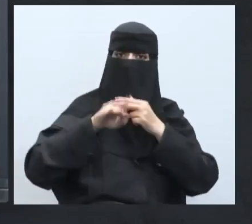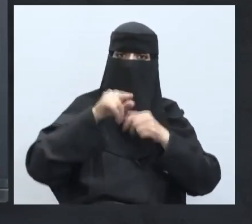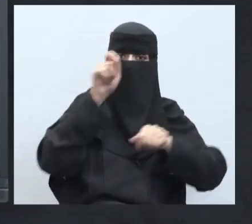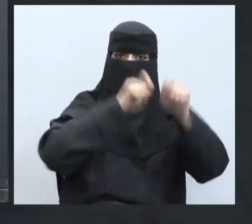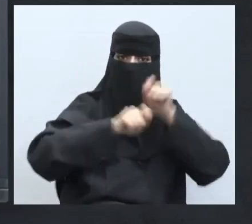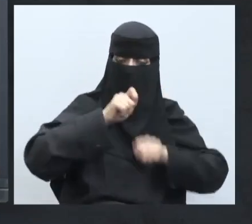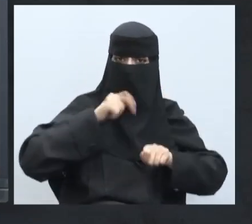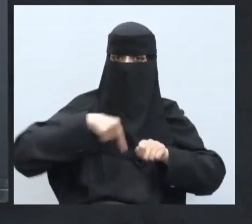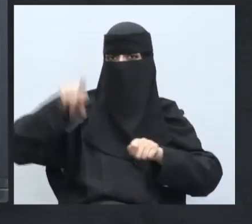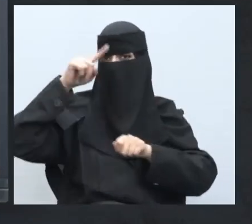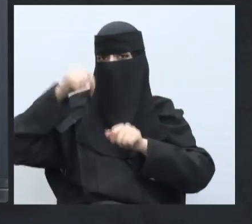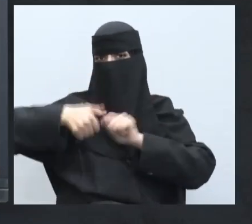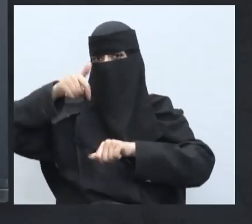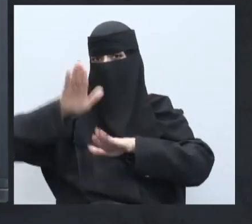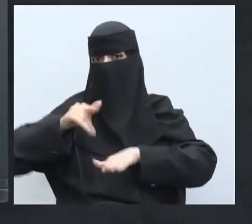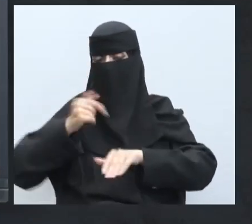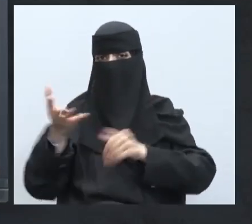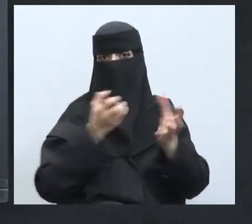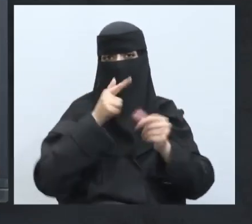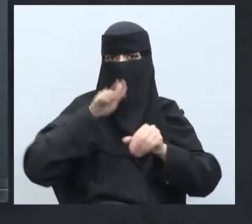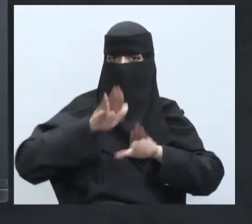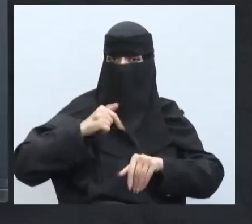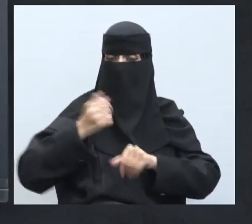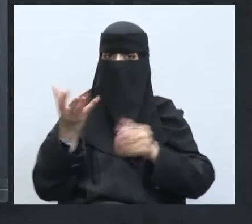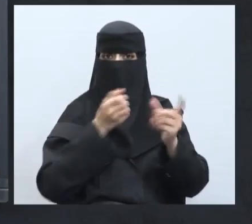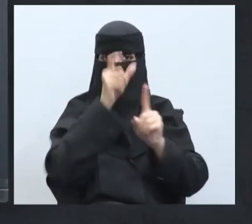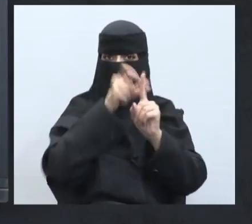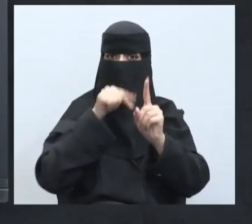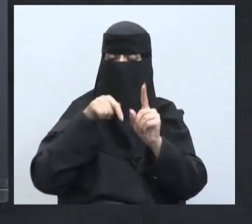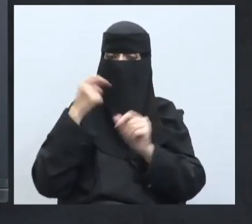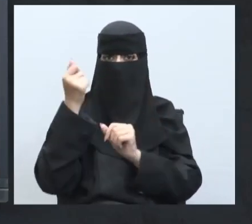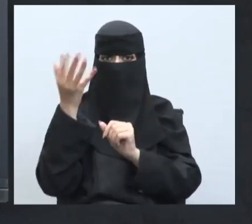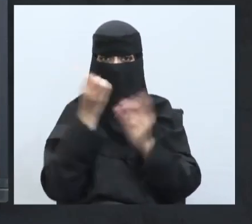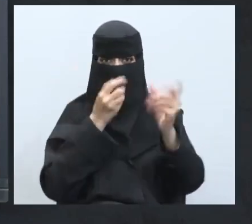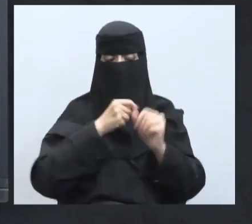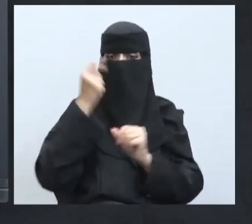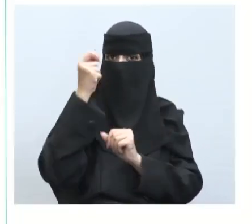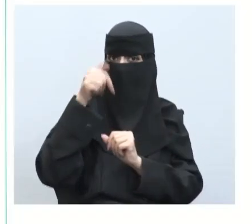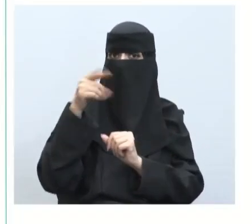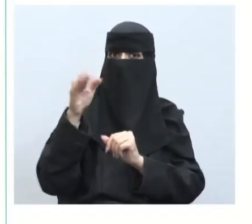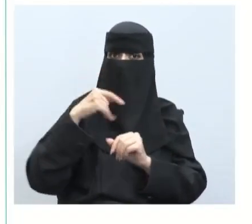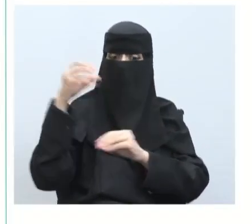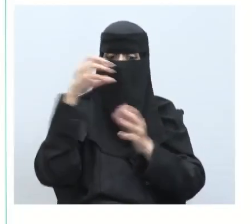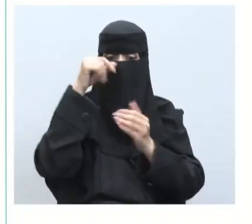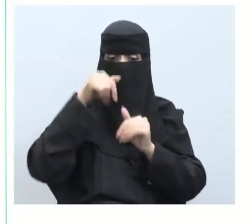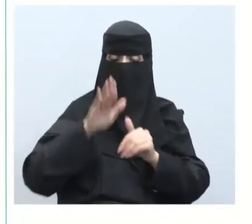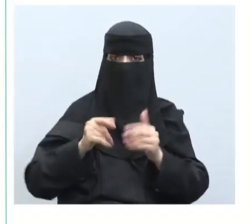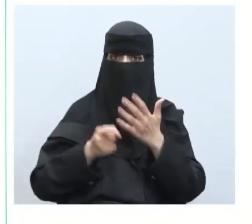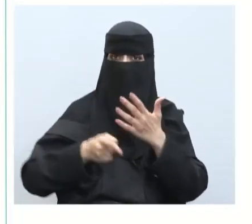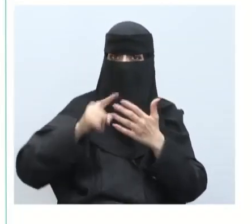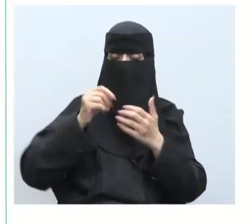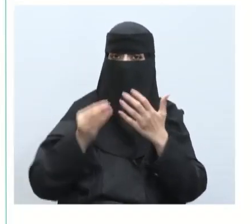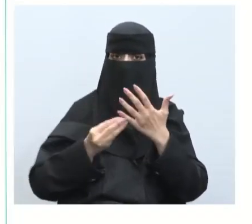استخدام امثل فعال للموارد لدينا موارد بشريه موارد ماديه معدات يتم وفقا للخطوات التاليه